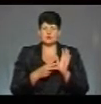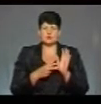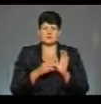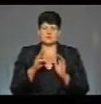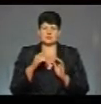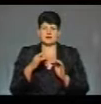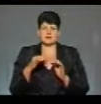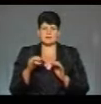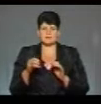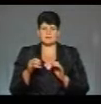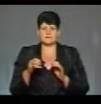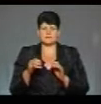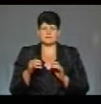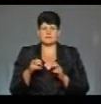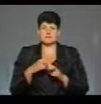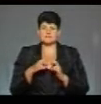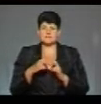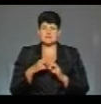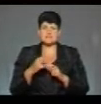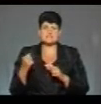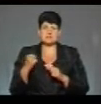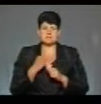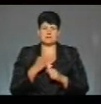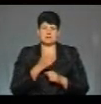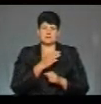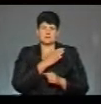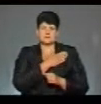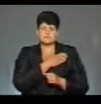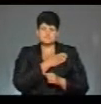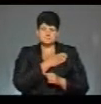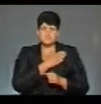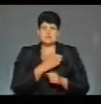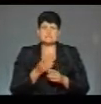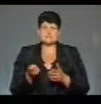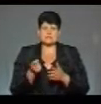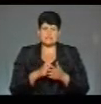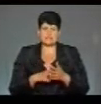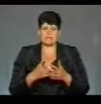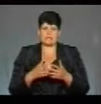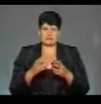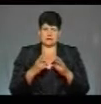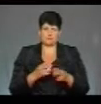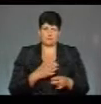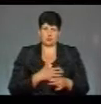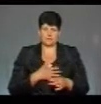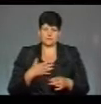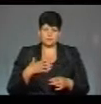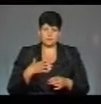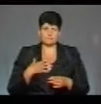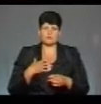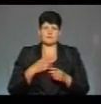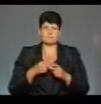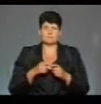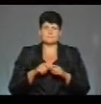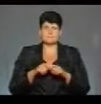хребця, забій лівого плечового суглобу, закрита травма грудної клітки, закритий лінійний